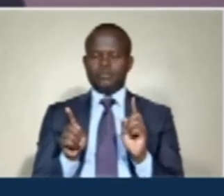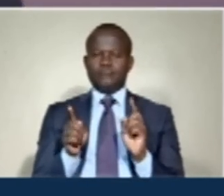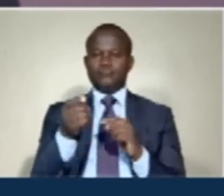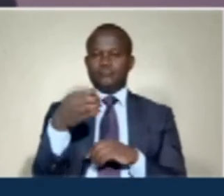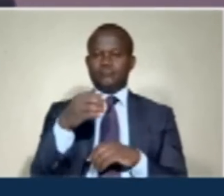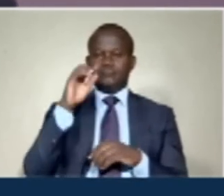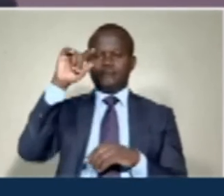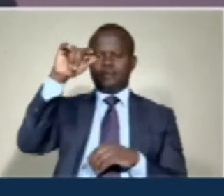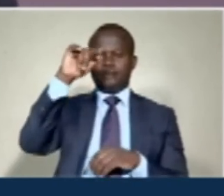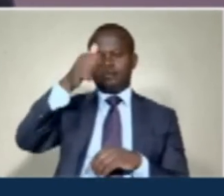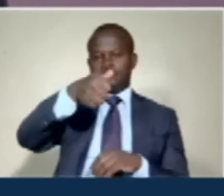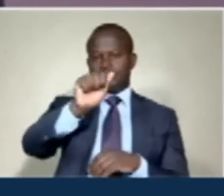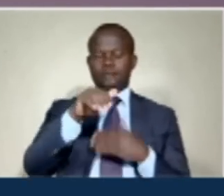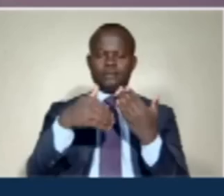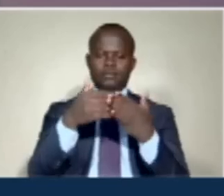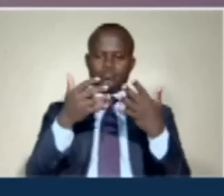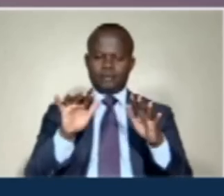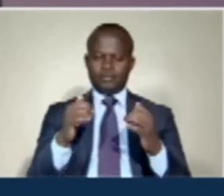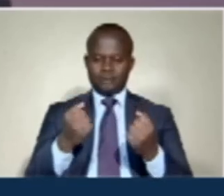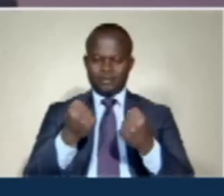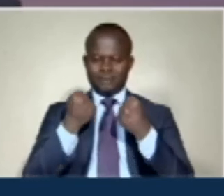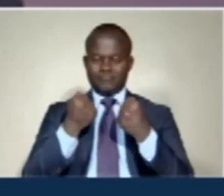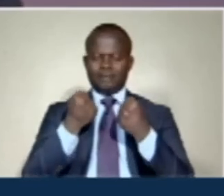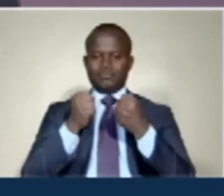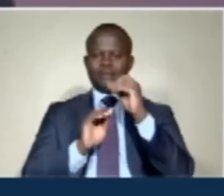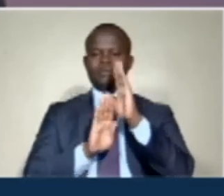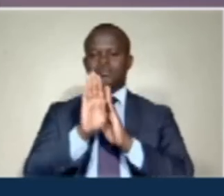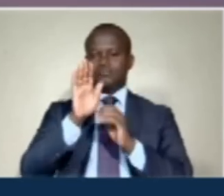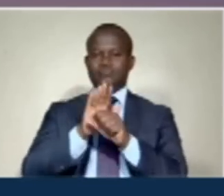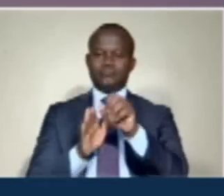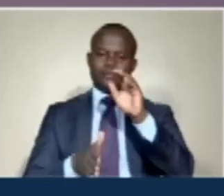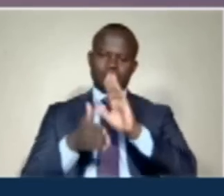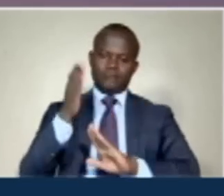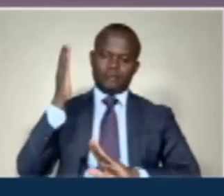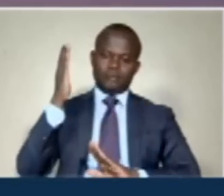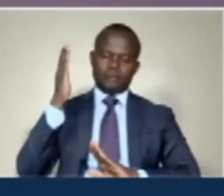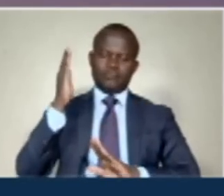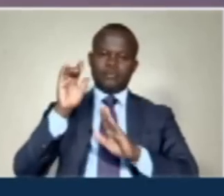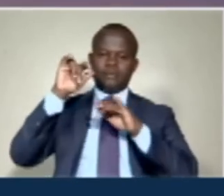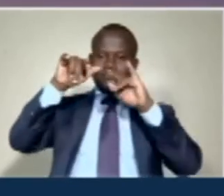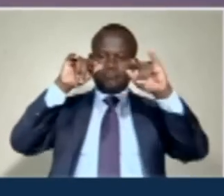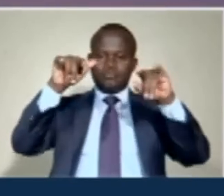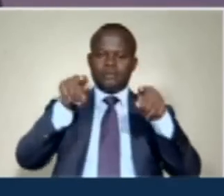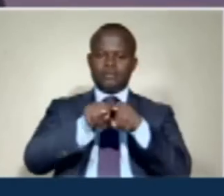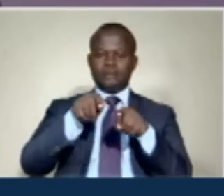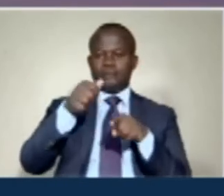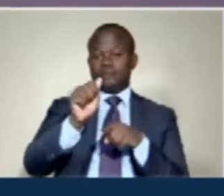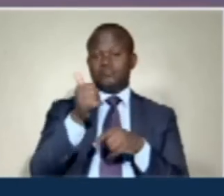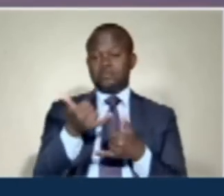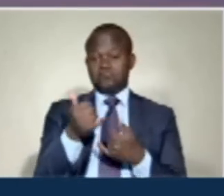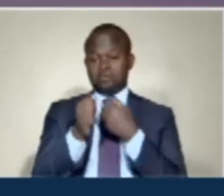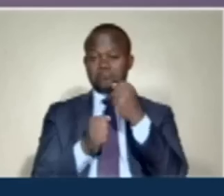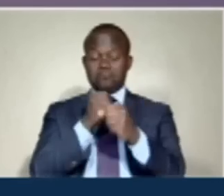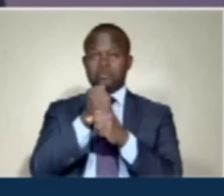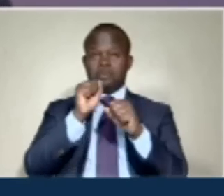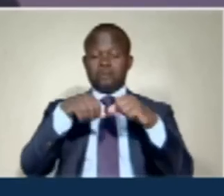Sosiyete y'indege yo imaze gukomera, iratera imbere byihuse. Ikibuga cy'indege nacyo uyu mwaka ushobora